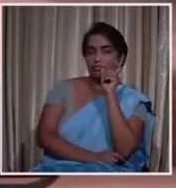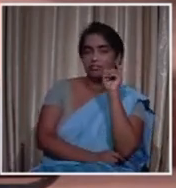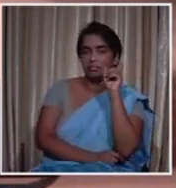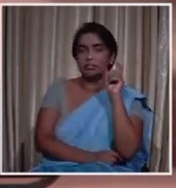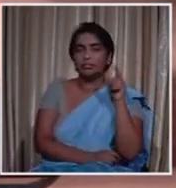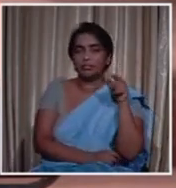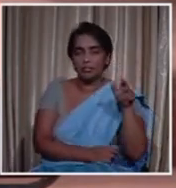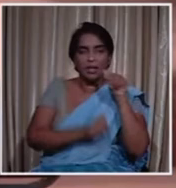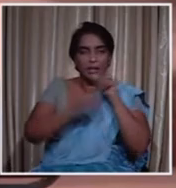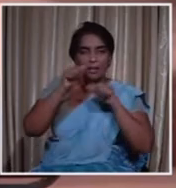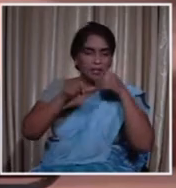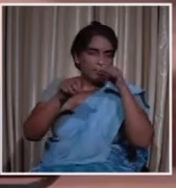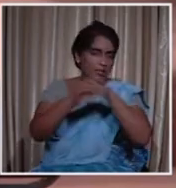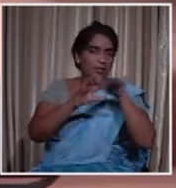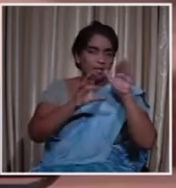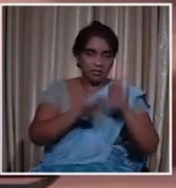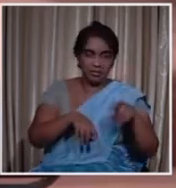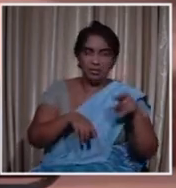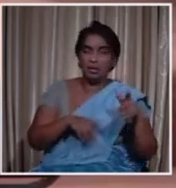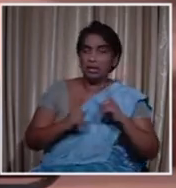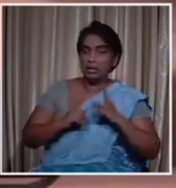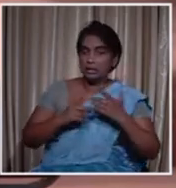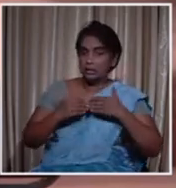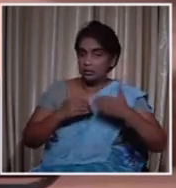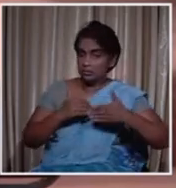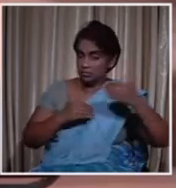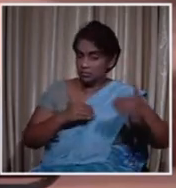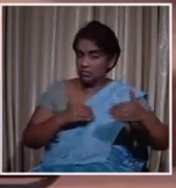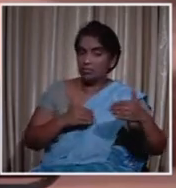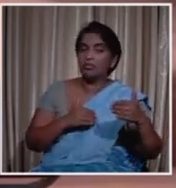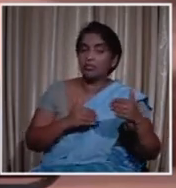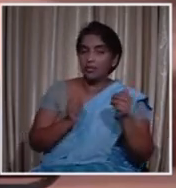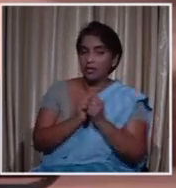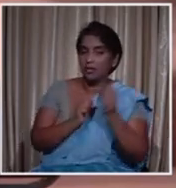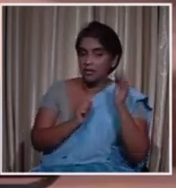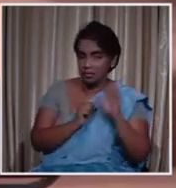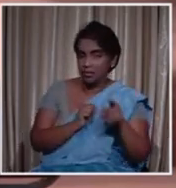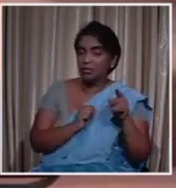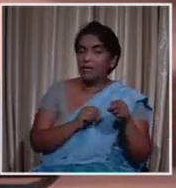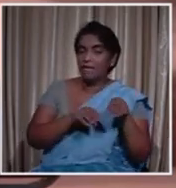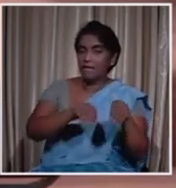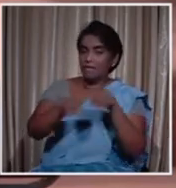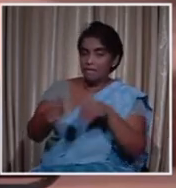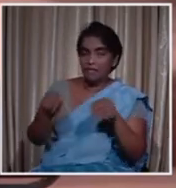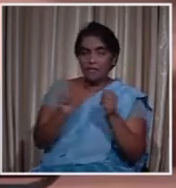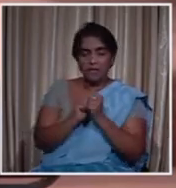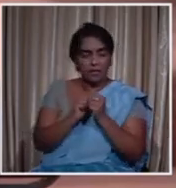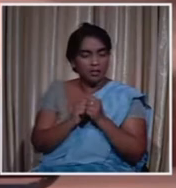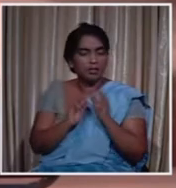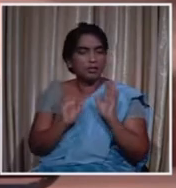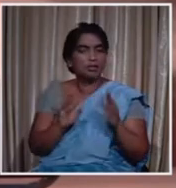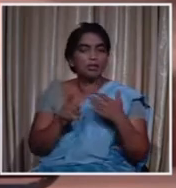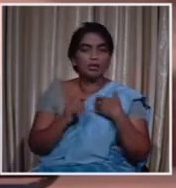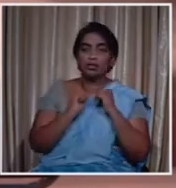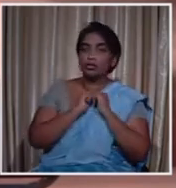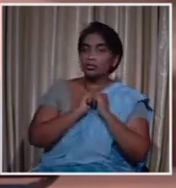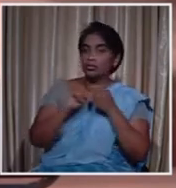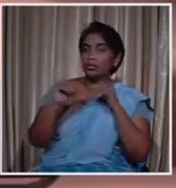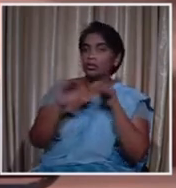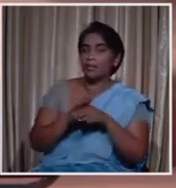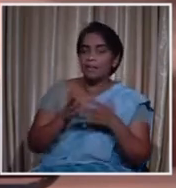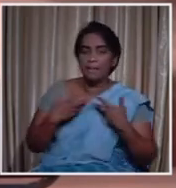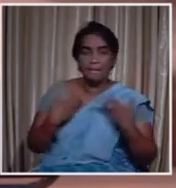தமது அன்றாட பயன்பாட்டுக்கும் சிறுபோக பயிற்சியை காலமான இக்காலத்தில் தமது தொழில்சார் பயன்பாட்டுக்கும் எரிபொருளை